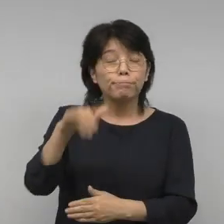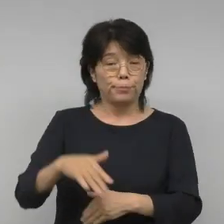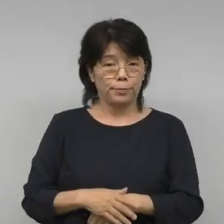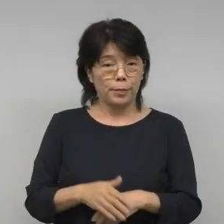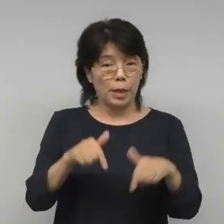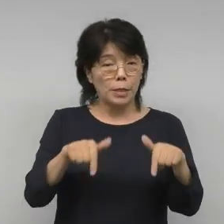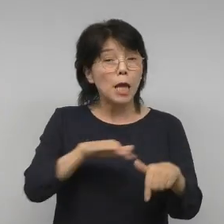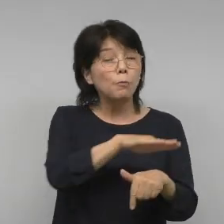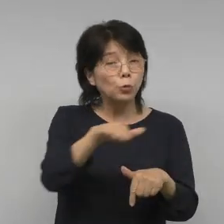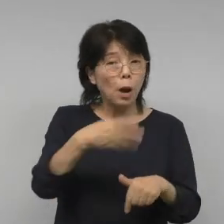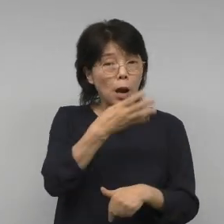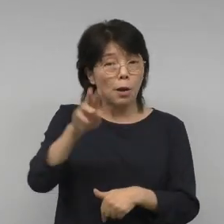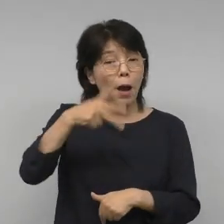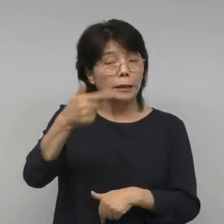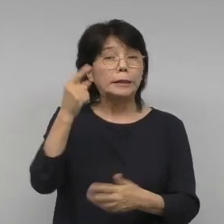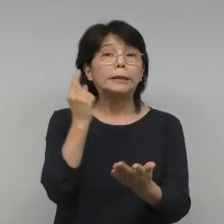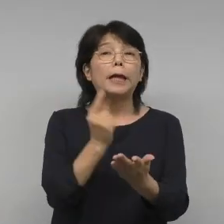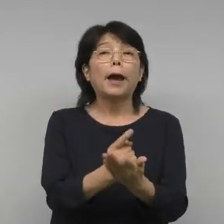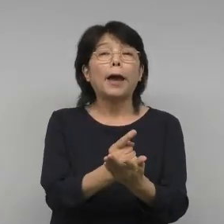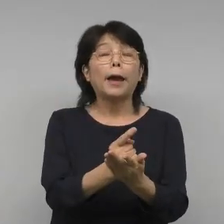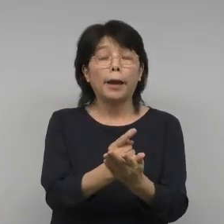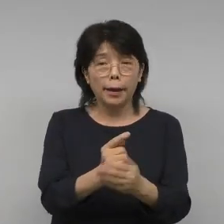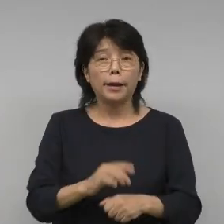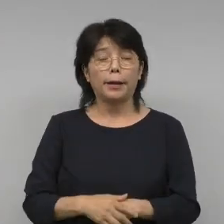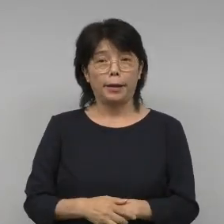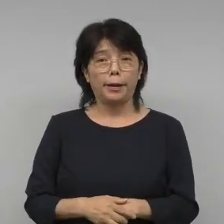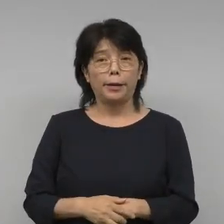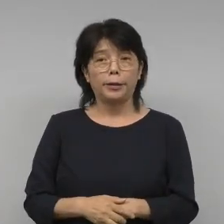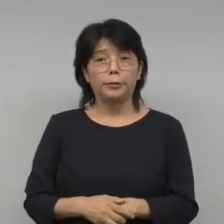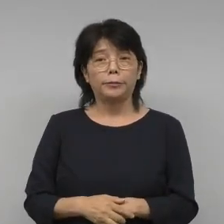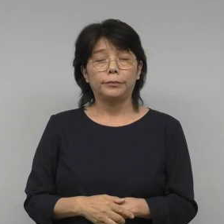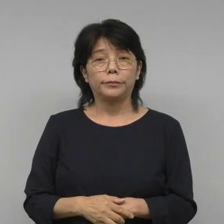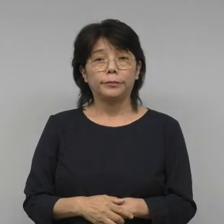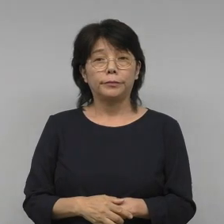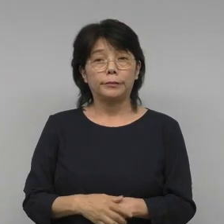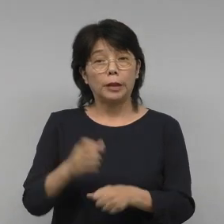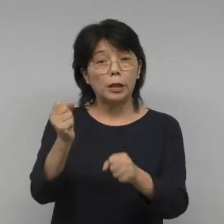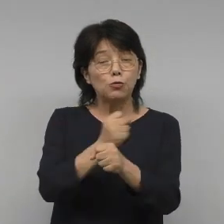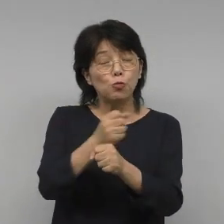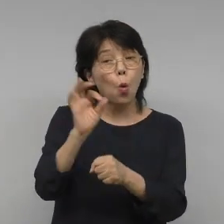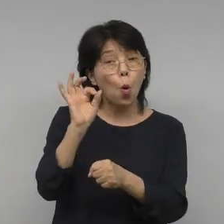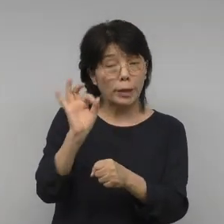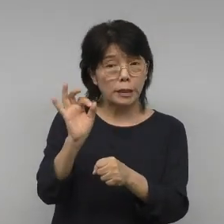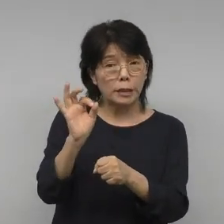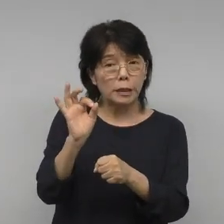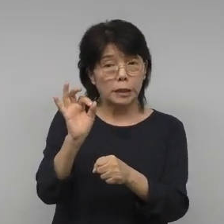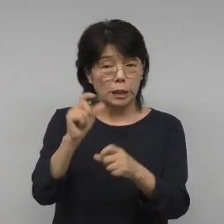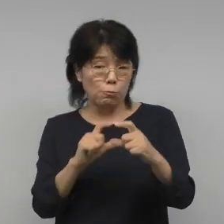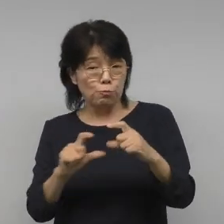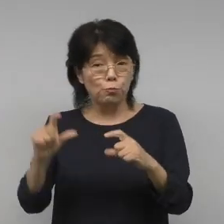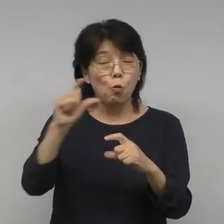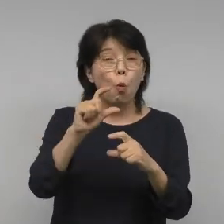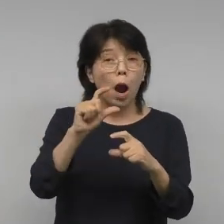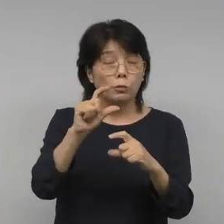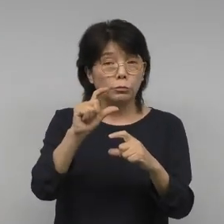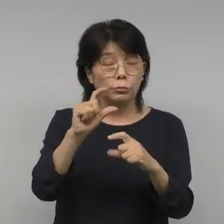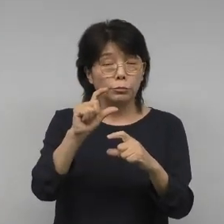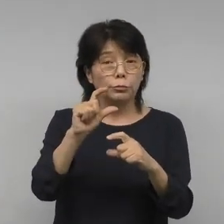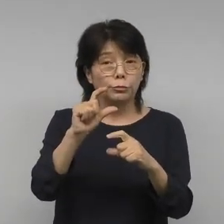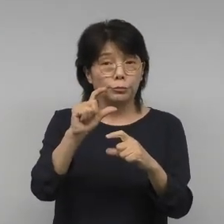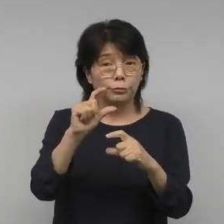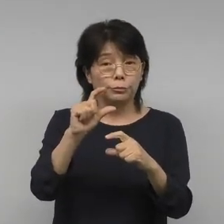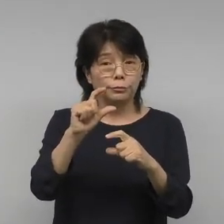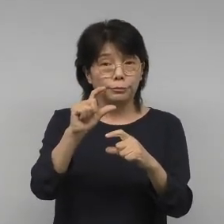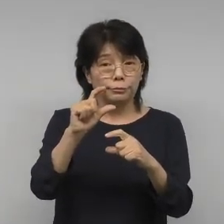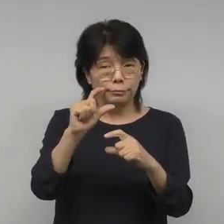格安のみと聞いています。で、これに伴いまして、この事業費が若干増額して、またこの額